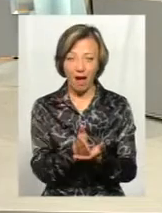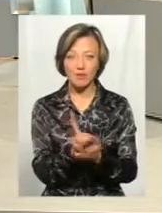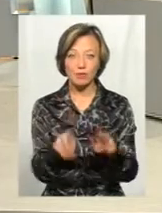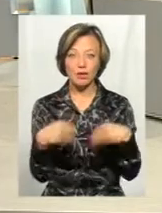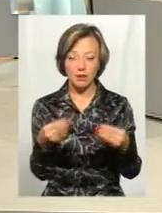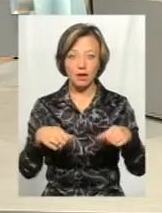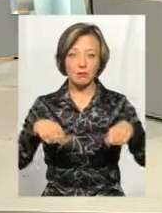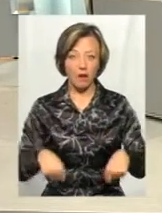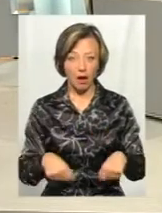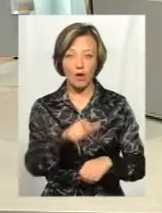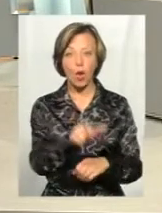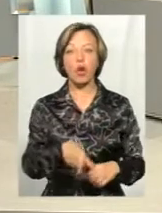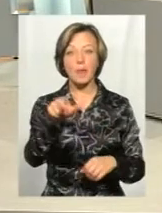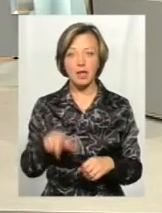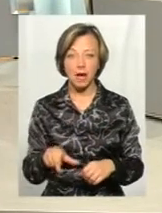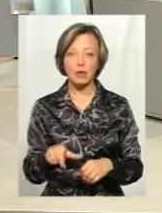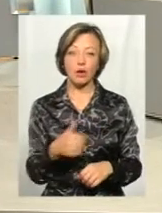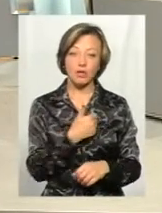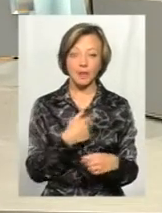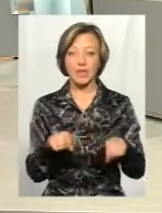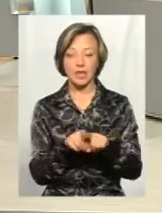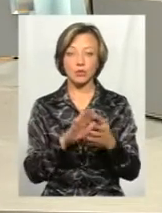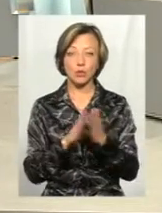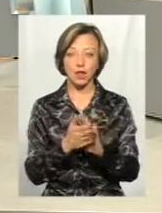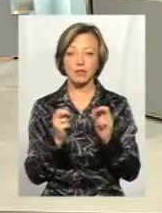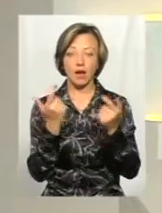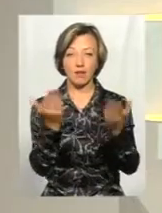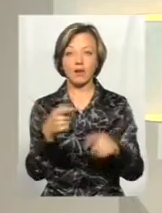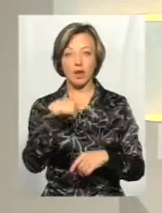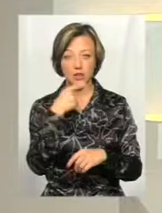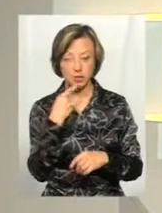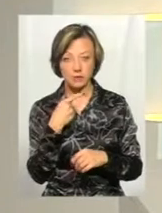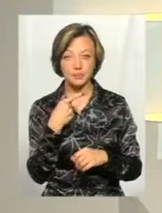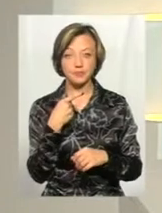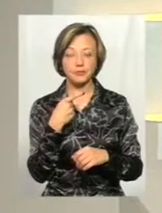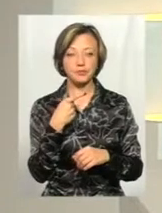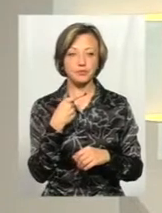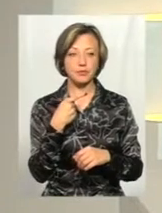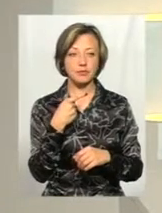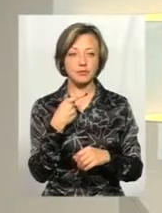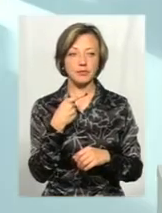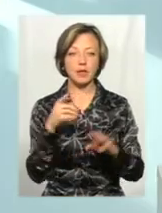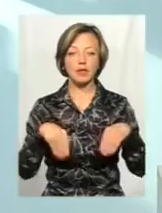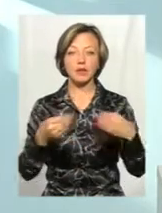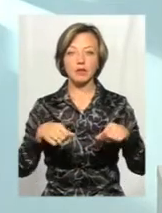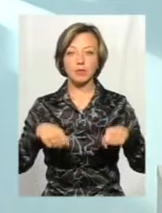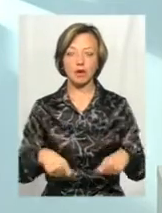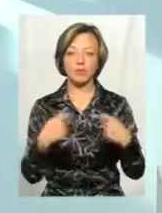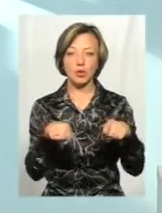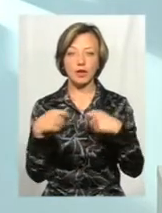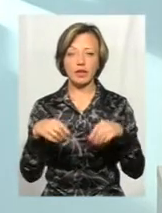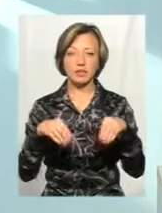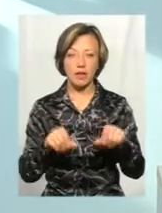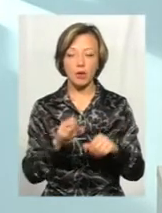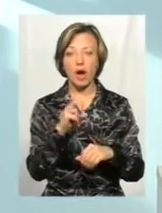надати право громадянам, хоча б в таких ситуаціях, як оголосила наша телеглядачка, щоб надати їм право продавати